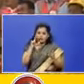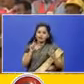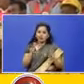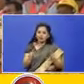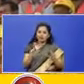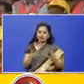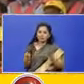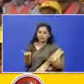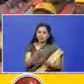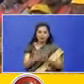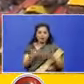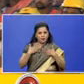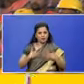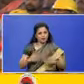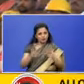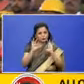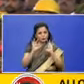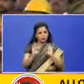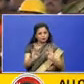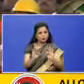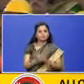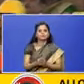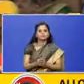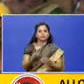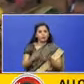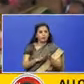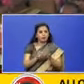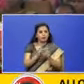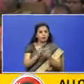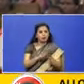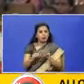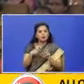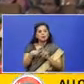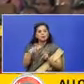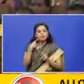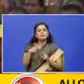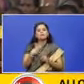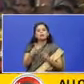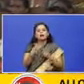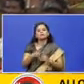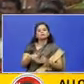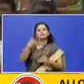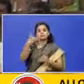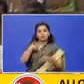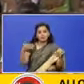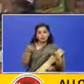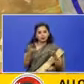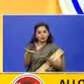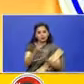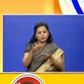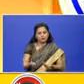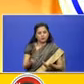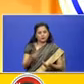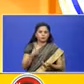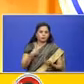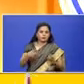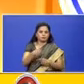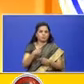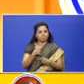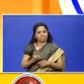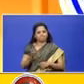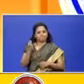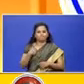रखिए, स्वस्थ रहिए। मन की बात की अगली मुलाकात तक के लिए मुझे आज्ञा दीजिए।